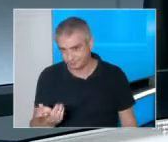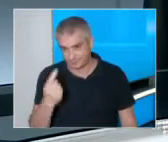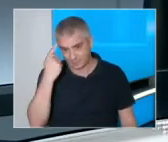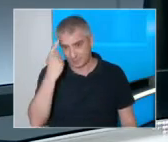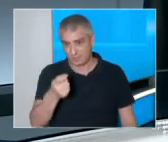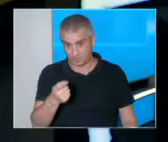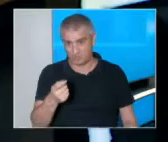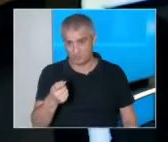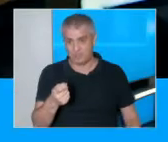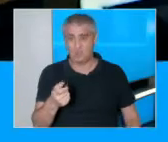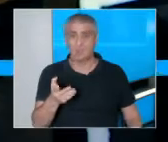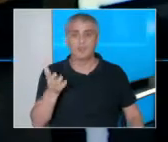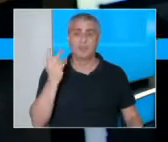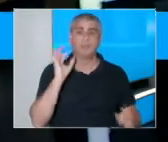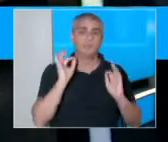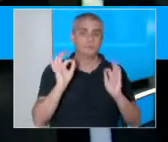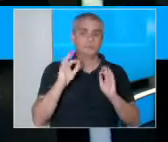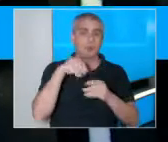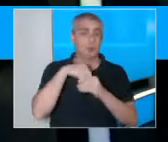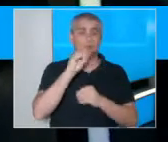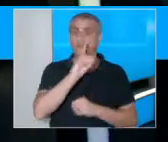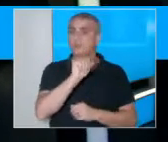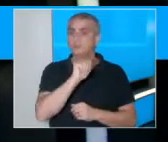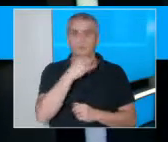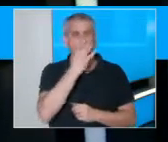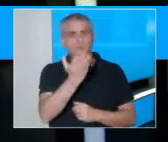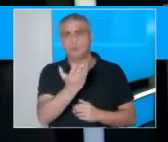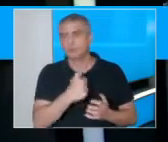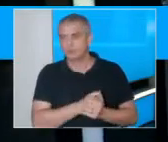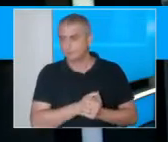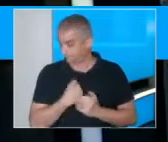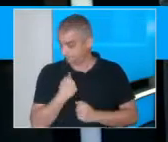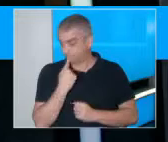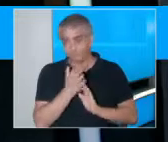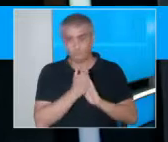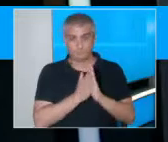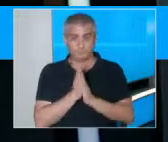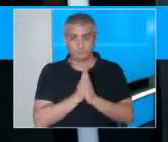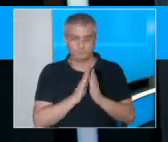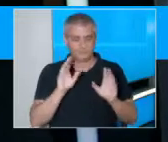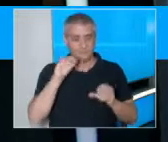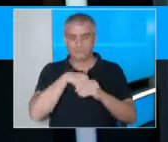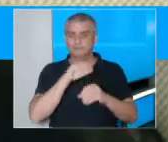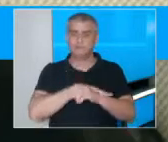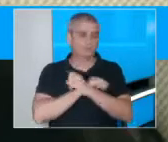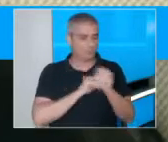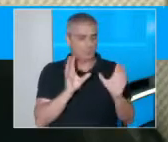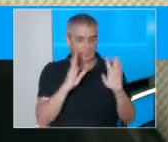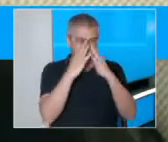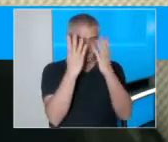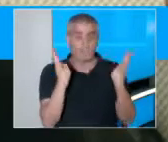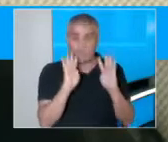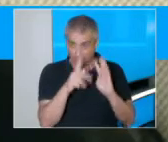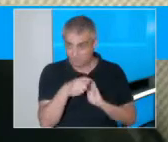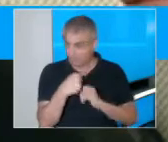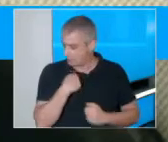מדהים. כי למה זה מדהים? האמירה הזו של הקולות של דודי אמסלי. בוא נשאל אותך שאלה. אני אומר לך, ביטוי לשים את השמאלנים במכלאות,